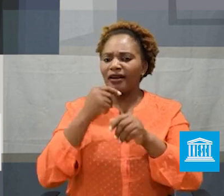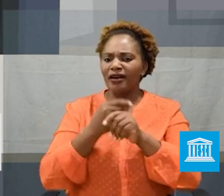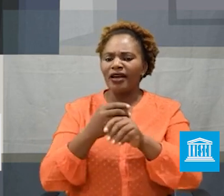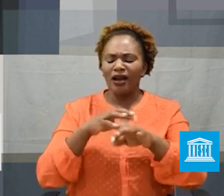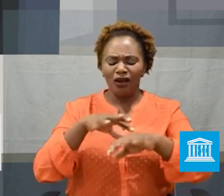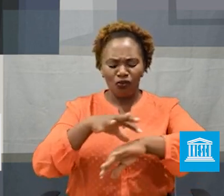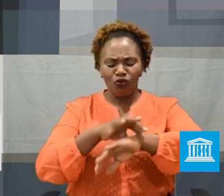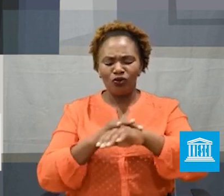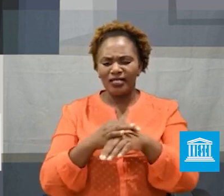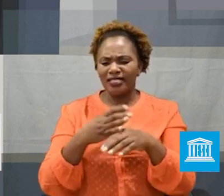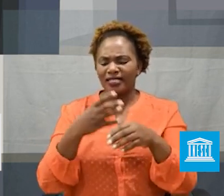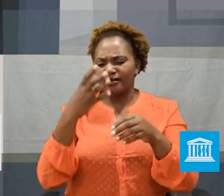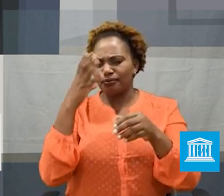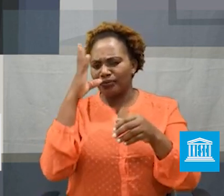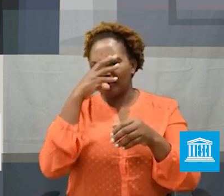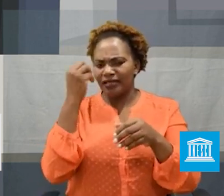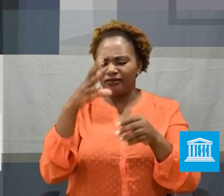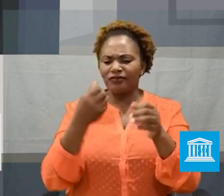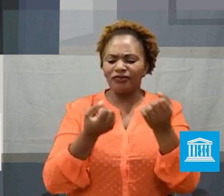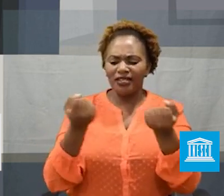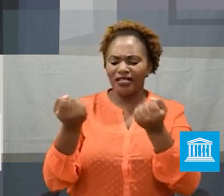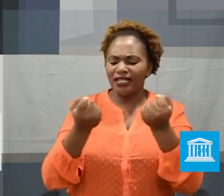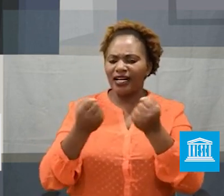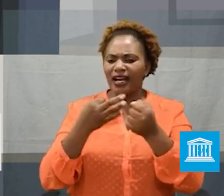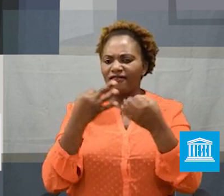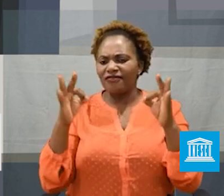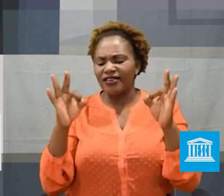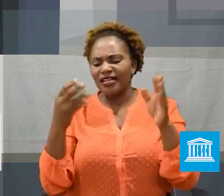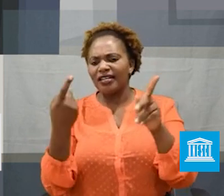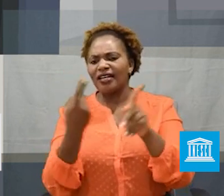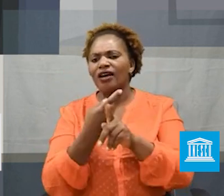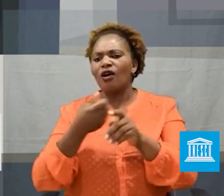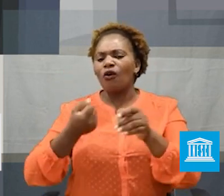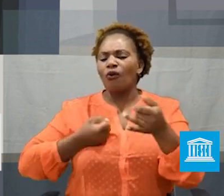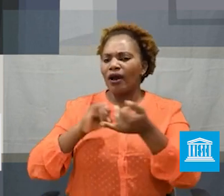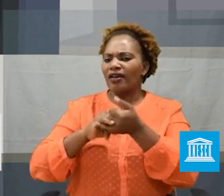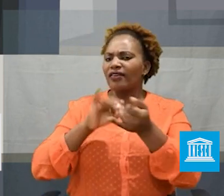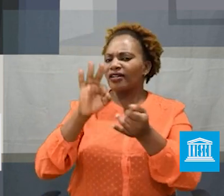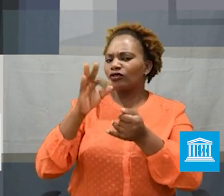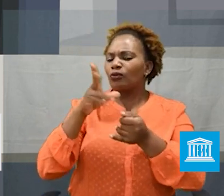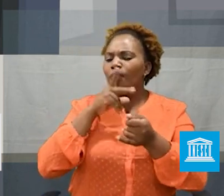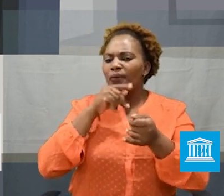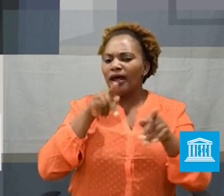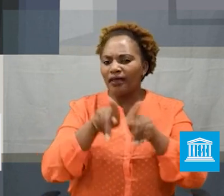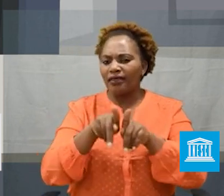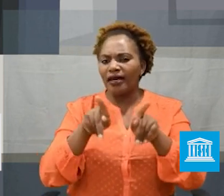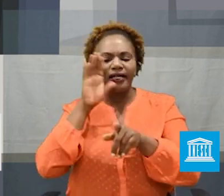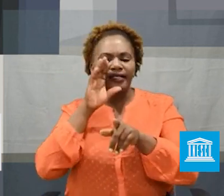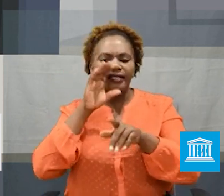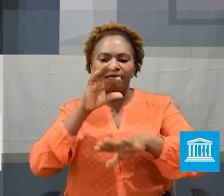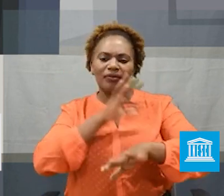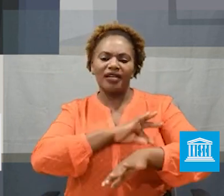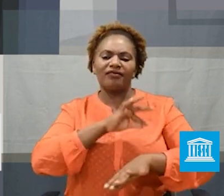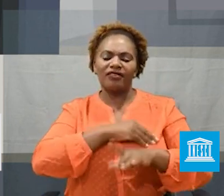izany ny kandidanay. Ny vadiny sy ny ralahany roa ary ny avany dimy koa hoe dia samy nataonazy tombony avokoa noho